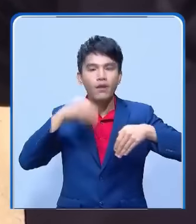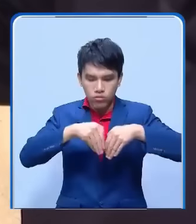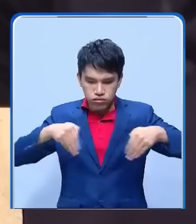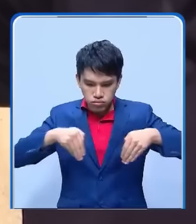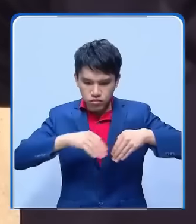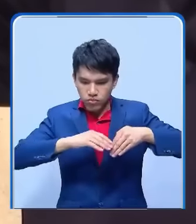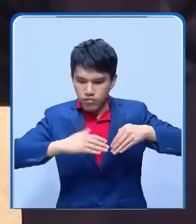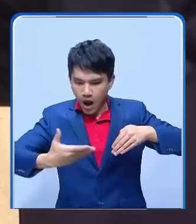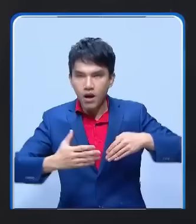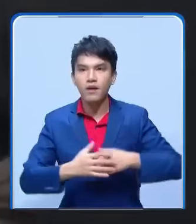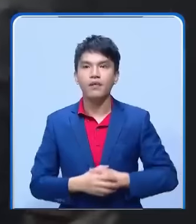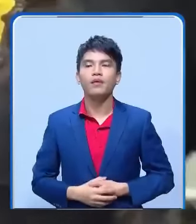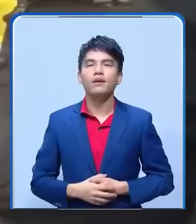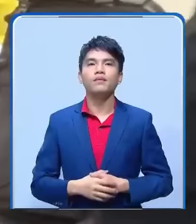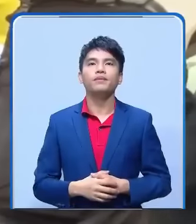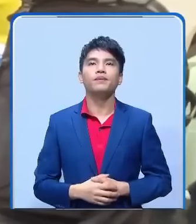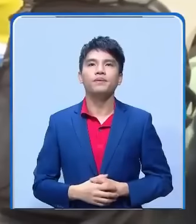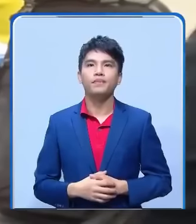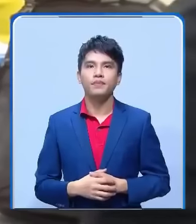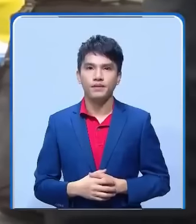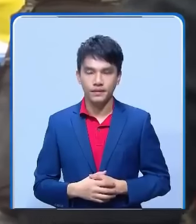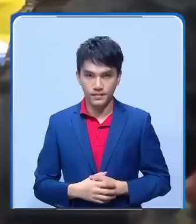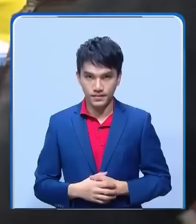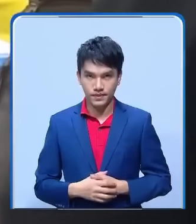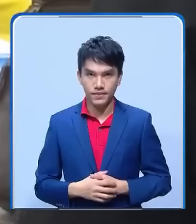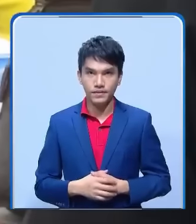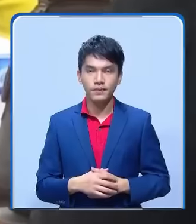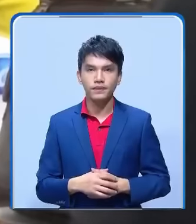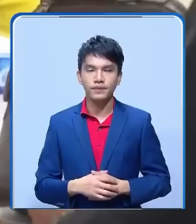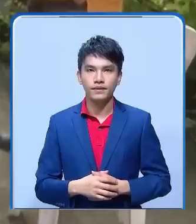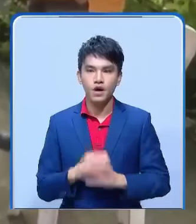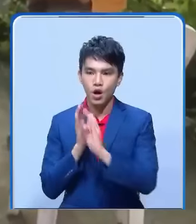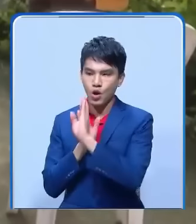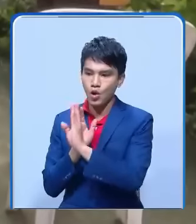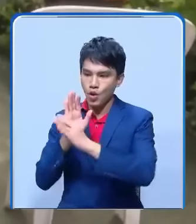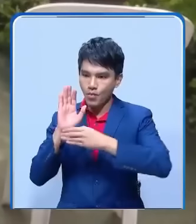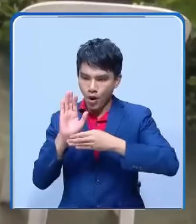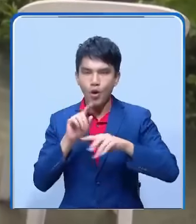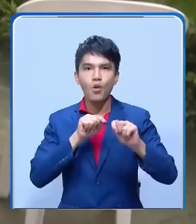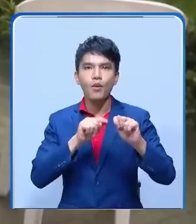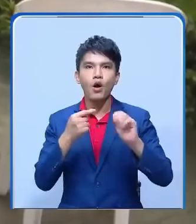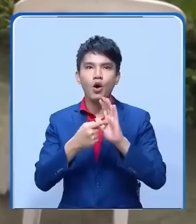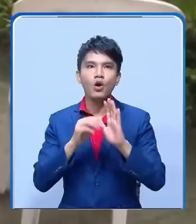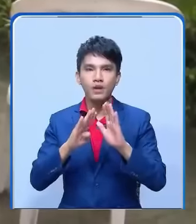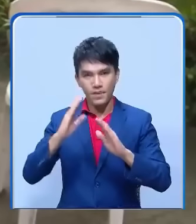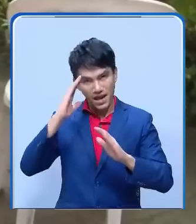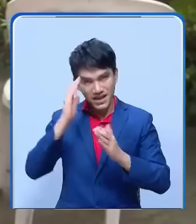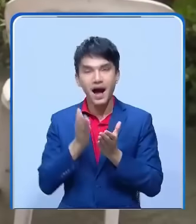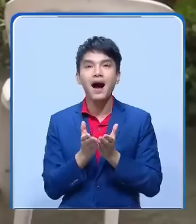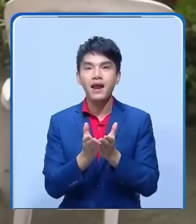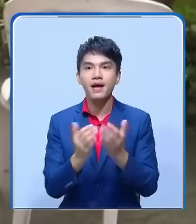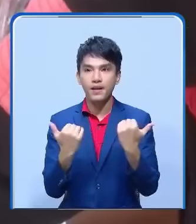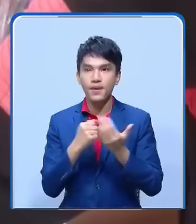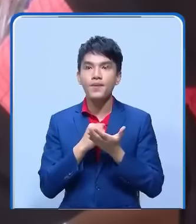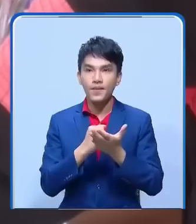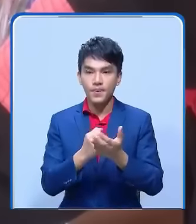คุณผู้ชมคะทางด้านของเจ้าหน้าที่ปภ.เทศบาลตำบลรัศดาและกำลังทหารเรือจากทัพเรือภาคที่3ช่วยเหลือขนย้